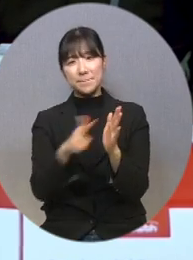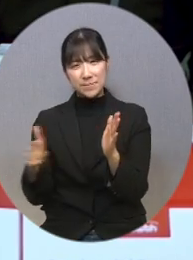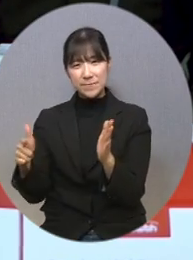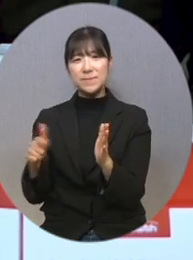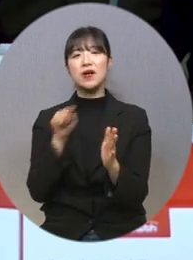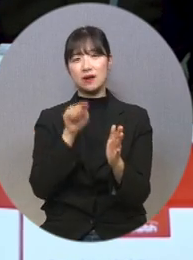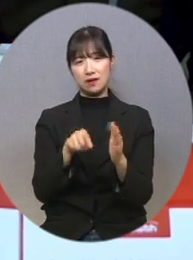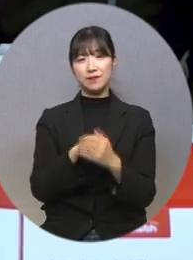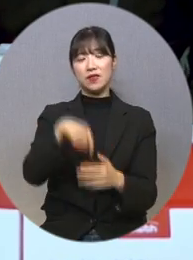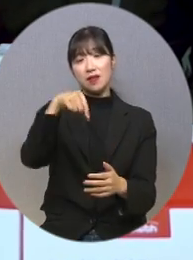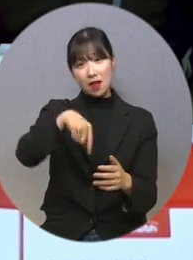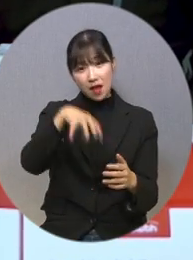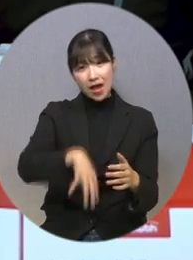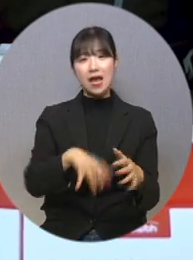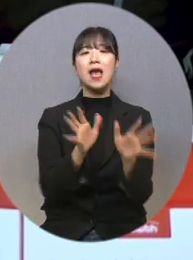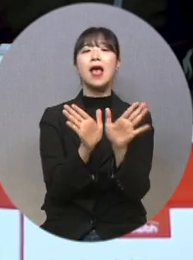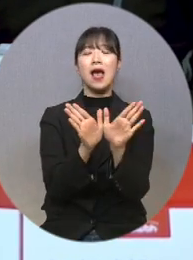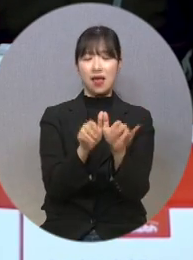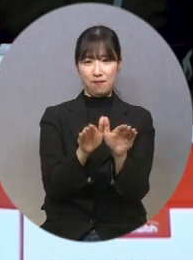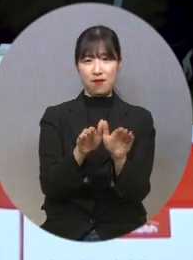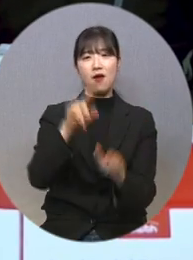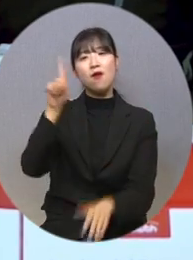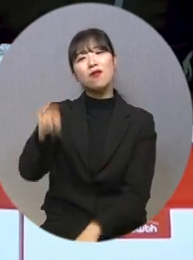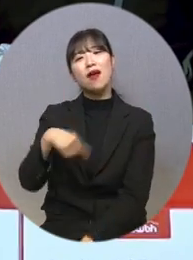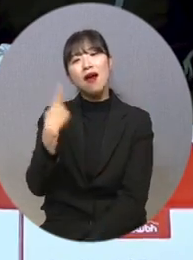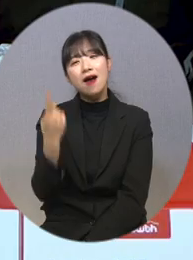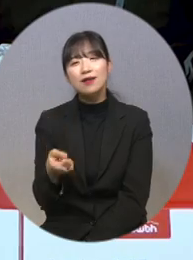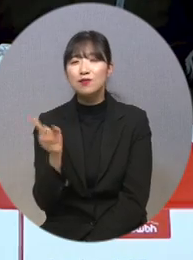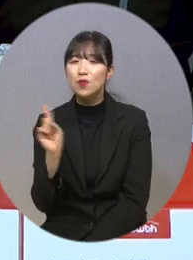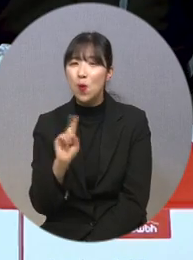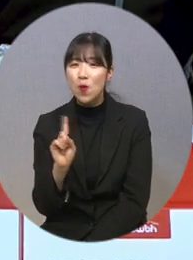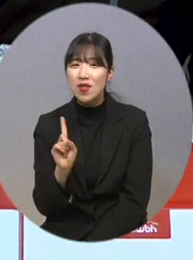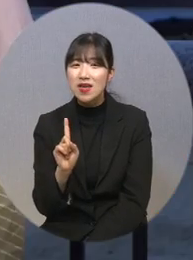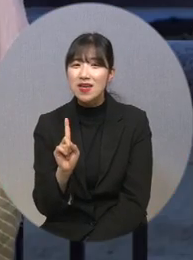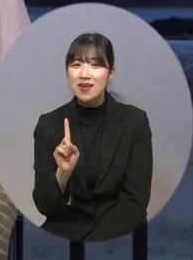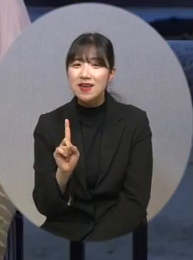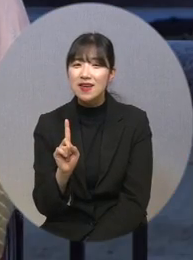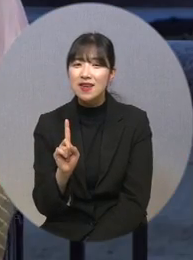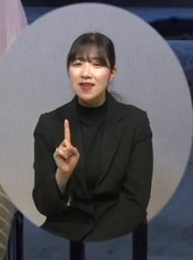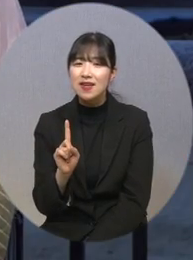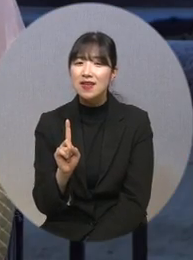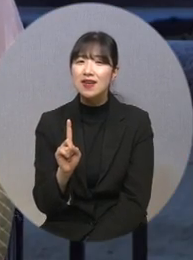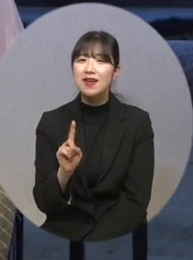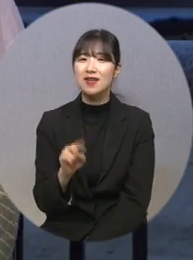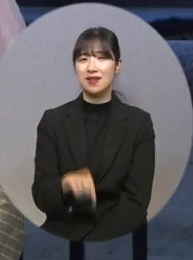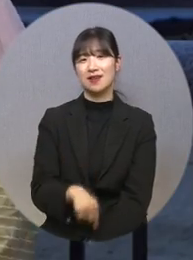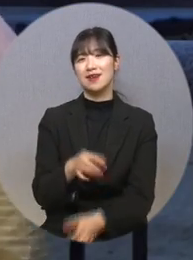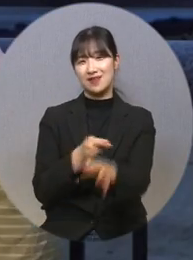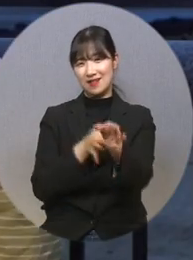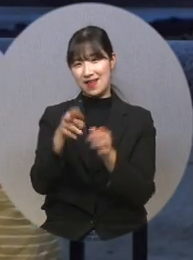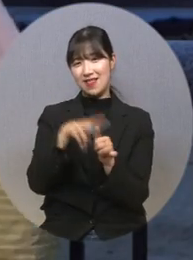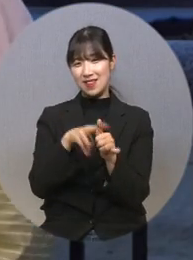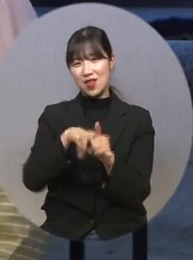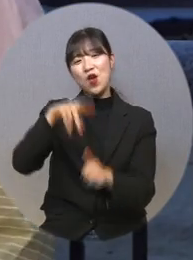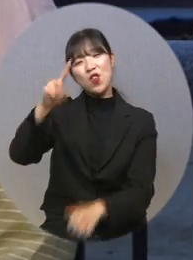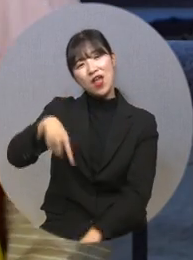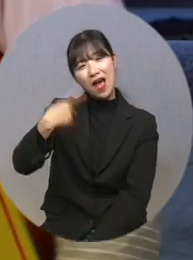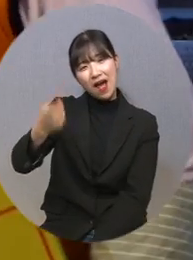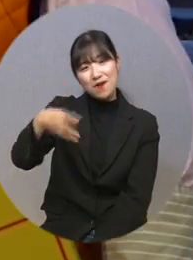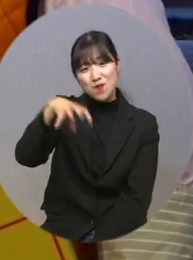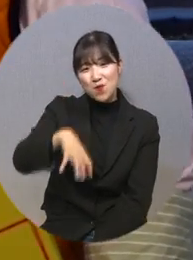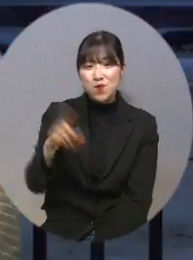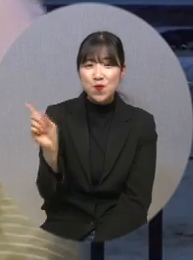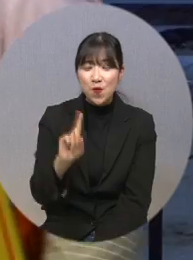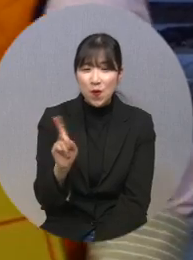여기는 한평군이었거든요. 자, 다음 행선지는 어디일까 기정아? 네, 남도장터 다음으로 찾아갈